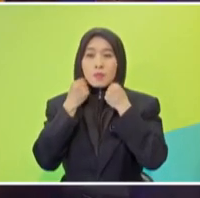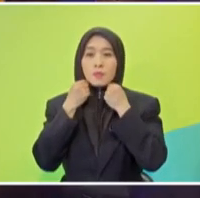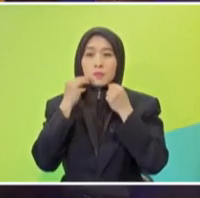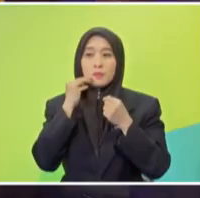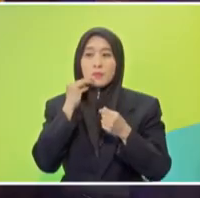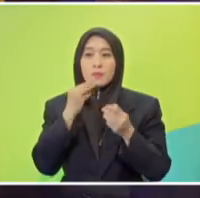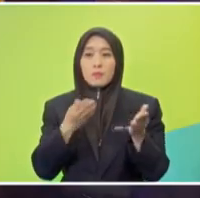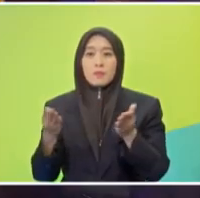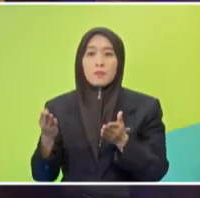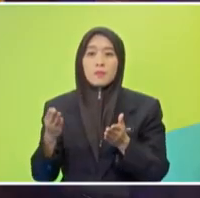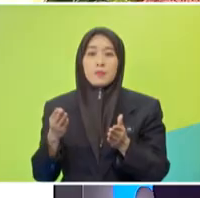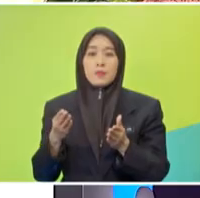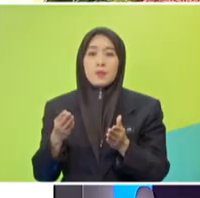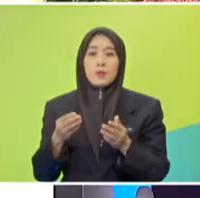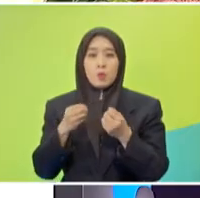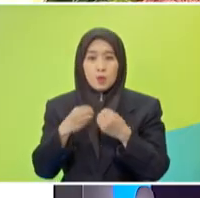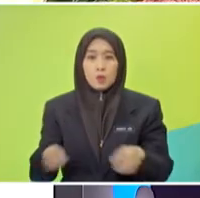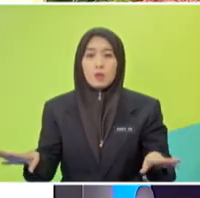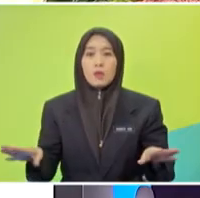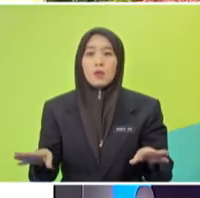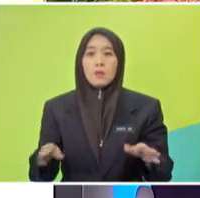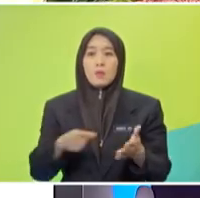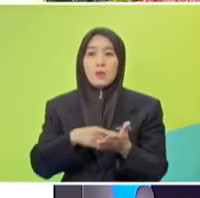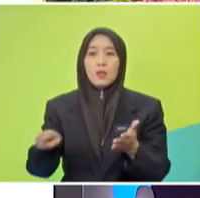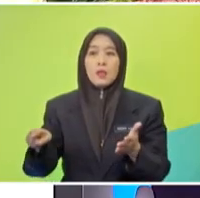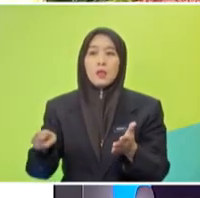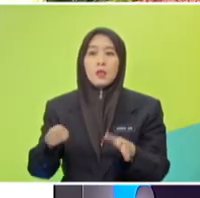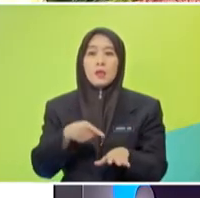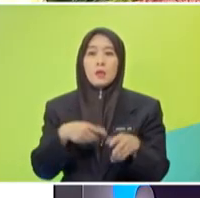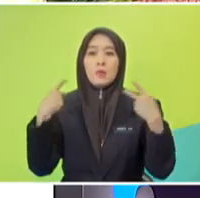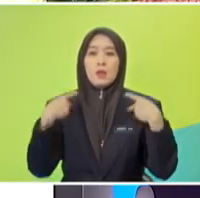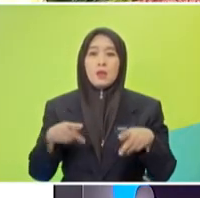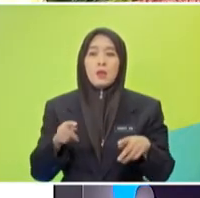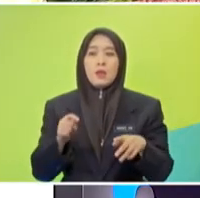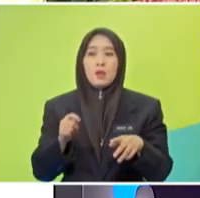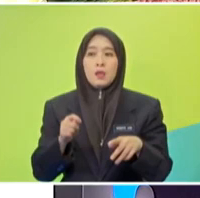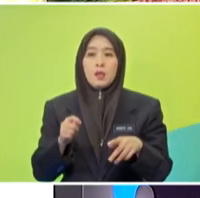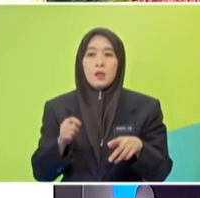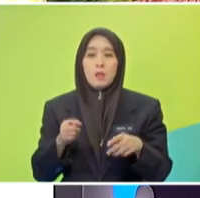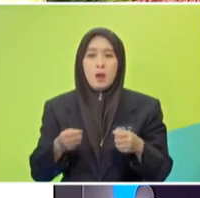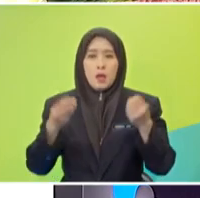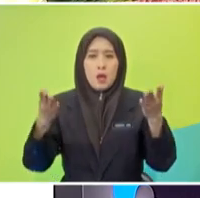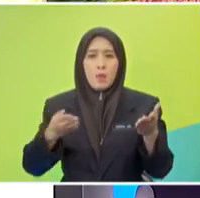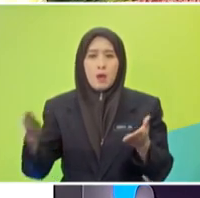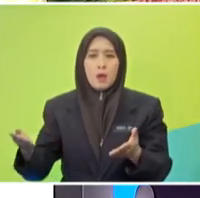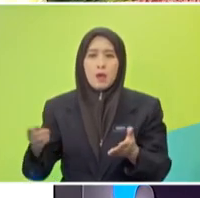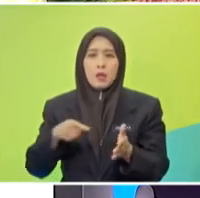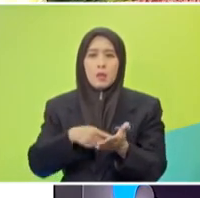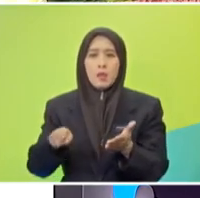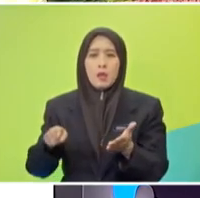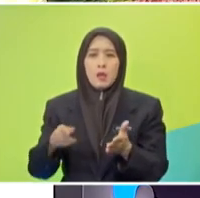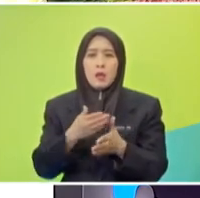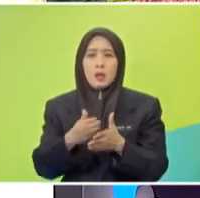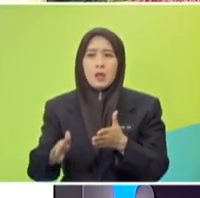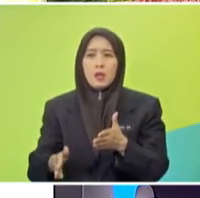selesai sudah membeli di pasar Tani banyak barangnya yang didapat di antaranya Craft tangan yang